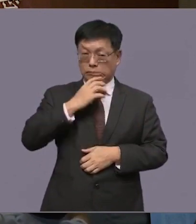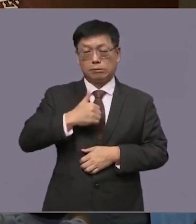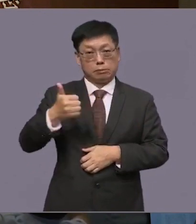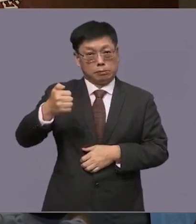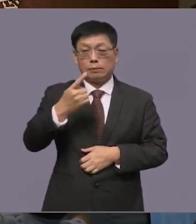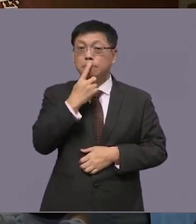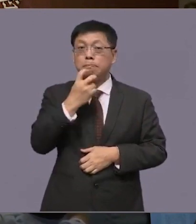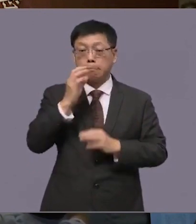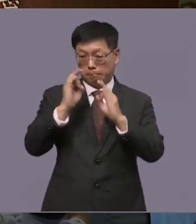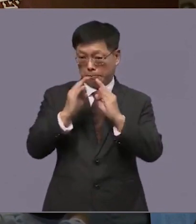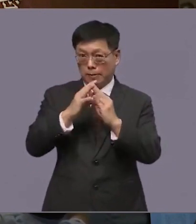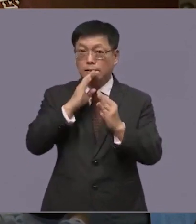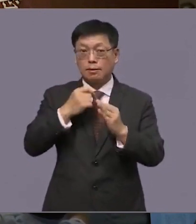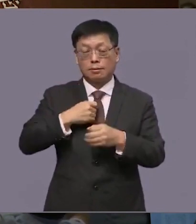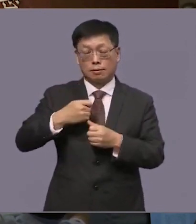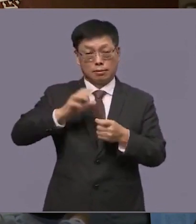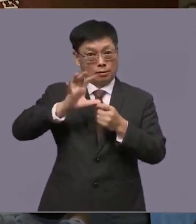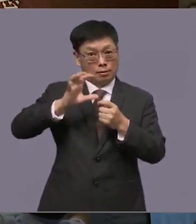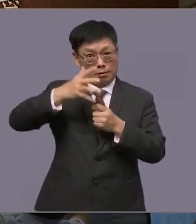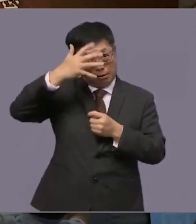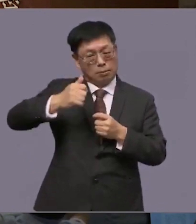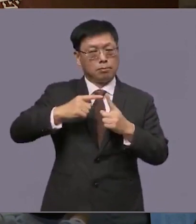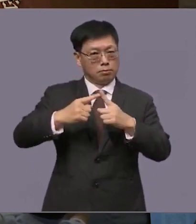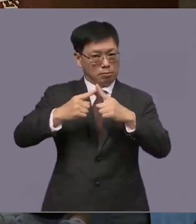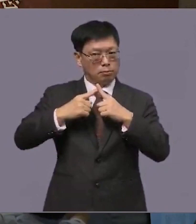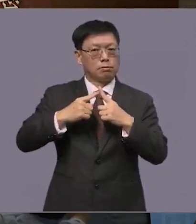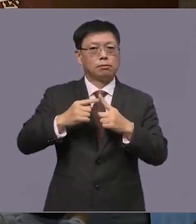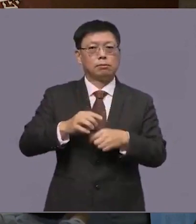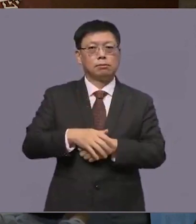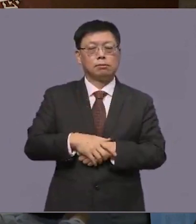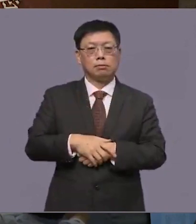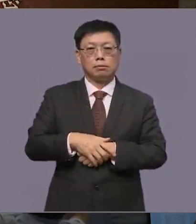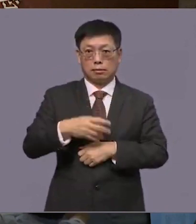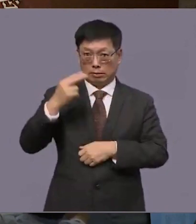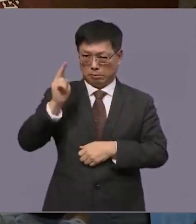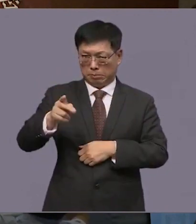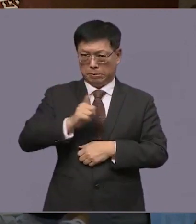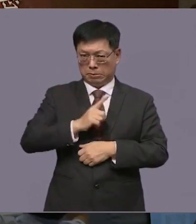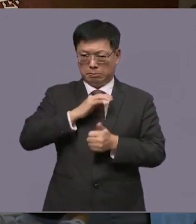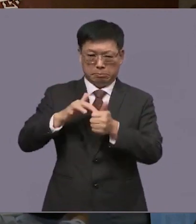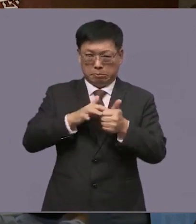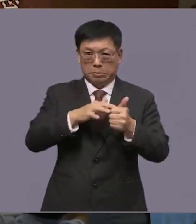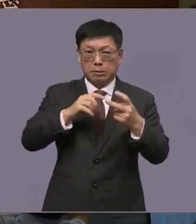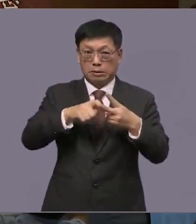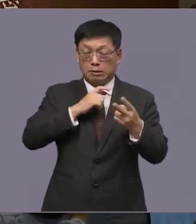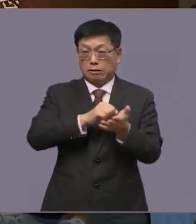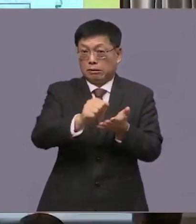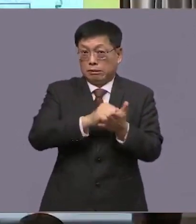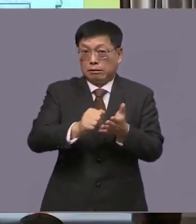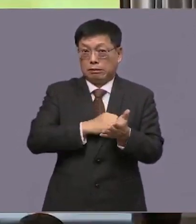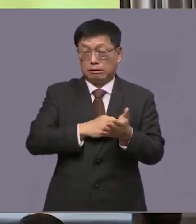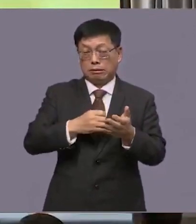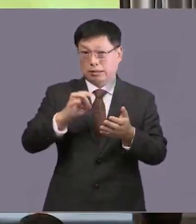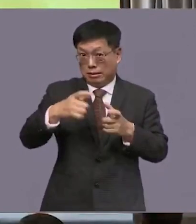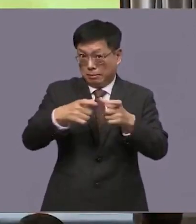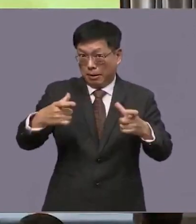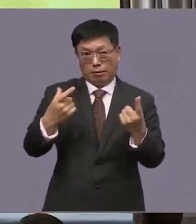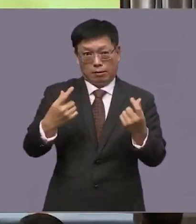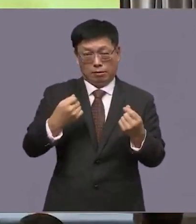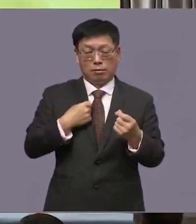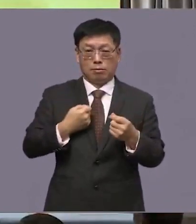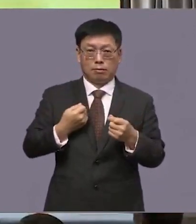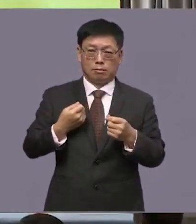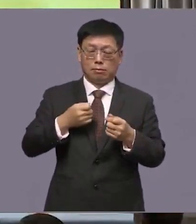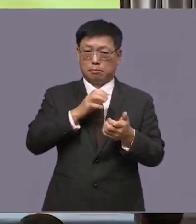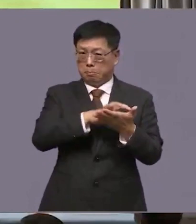谢中央银行杨总裁今天也在场，率领所有同仁跟印钞票一样印五倍券，